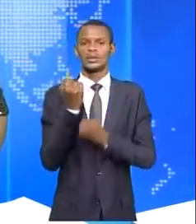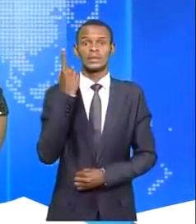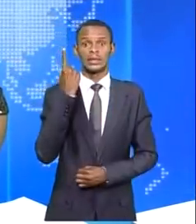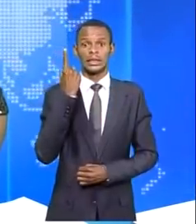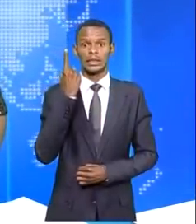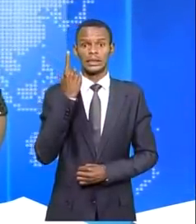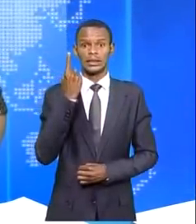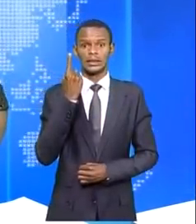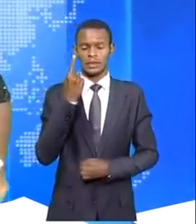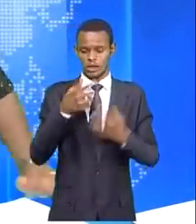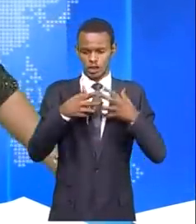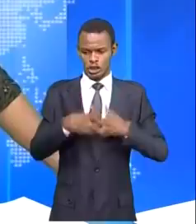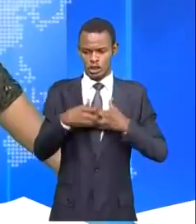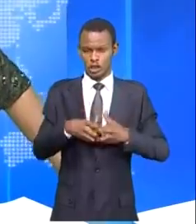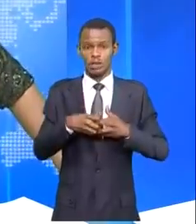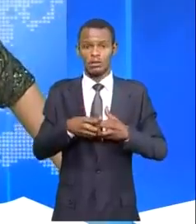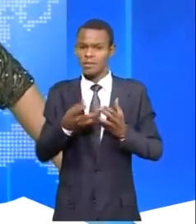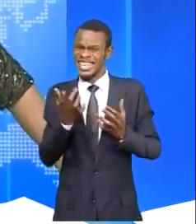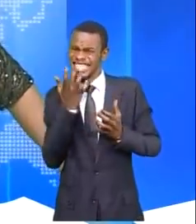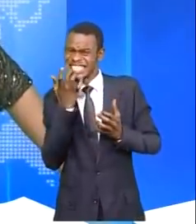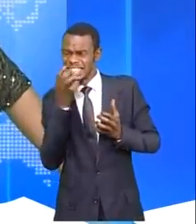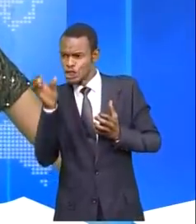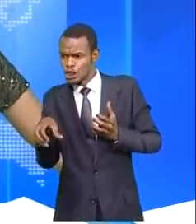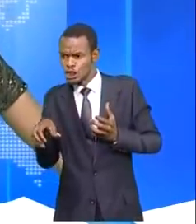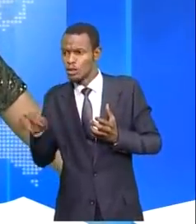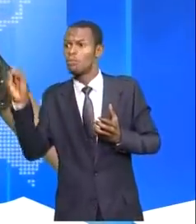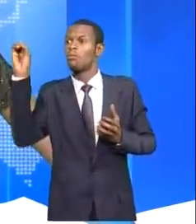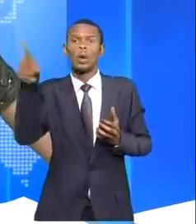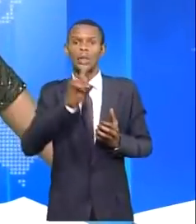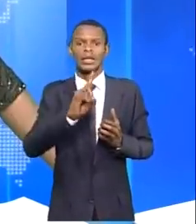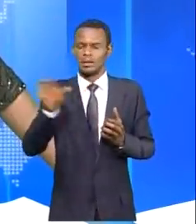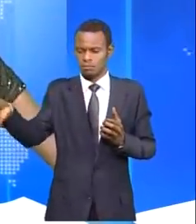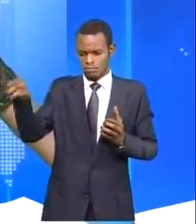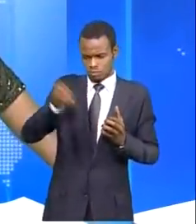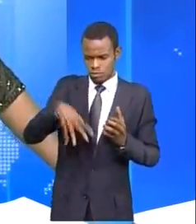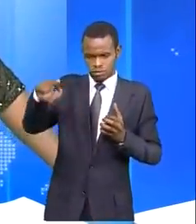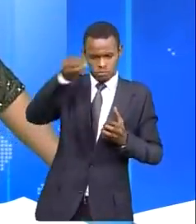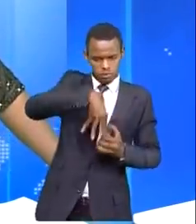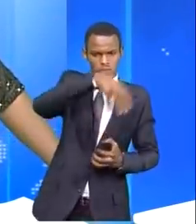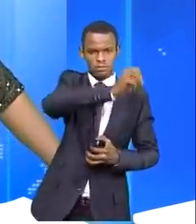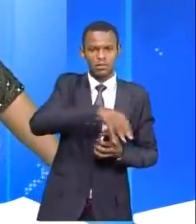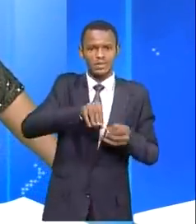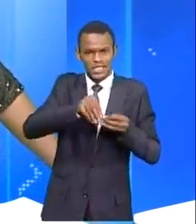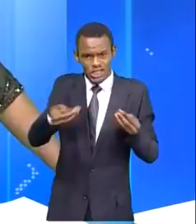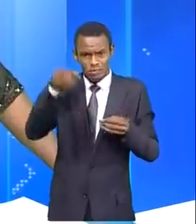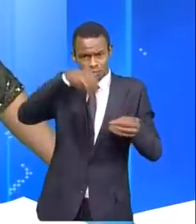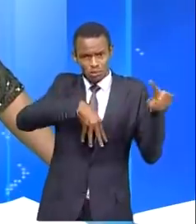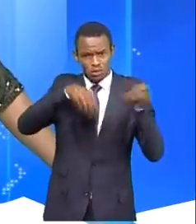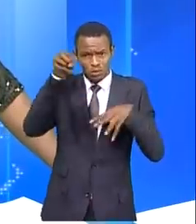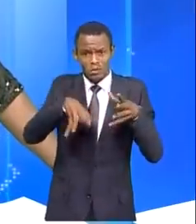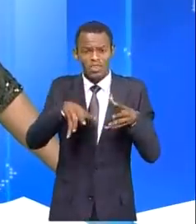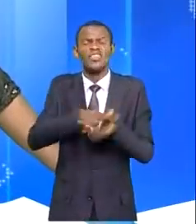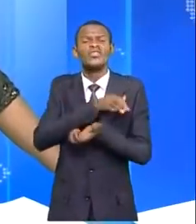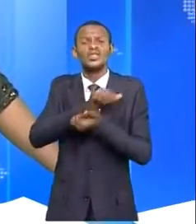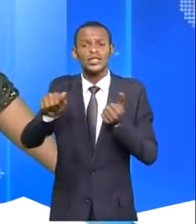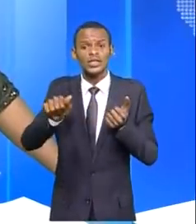au recyclage des déchets c'est le gouverneur de la ville province kinshasa jean ping au bilan qu'il a annoncé guillaume